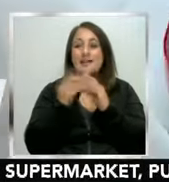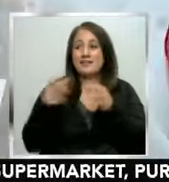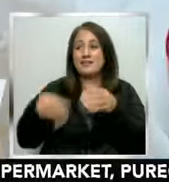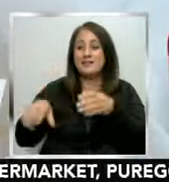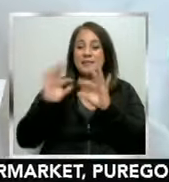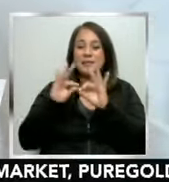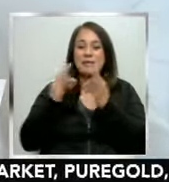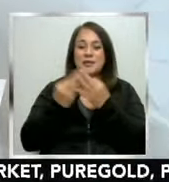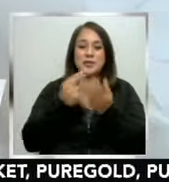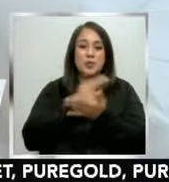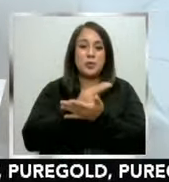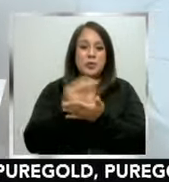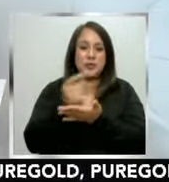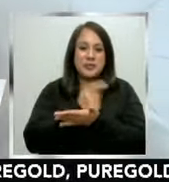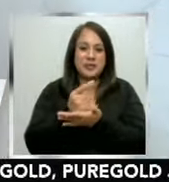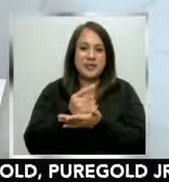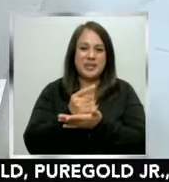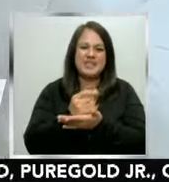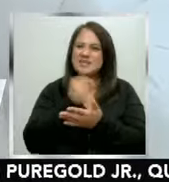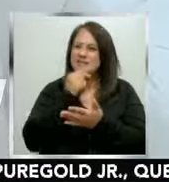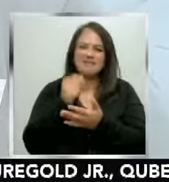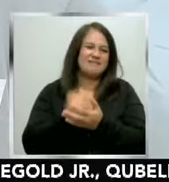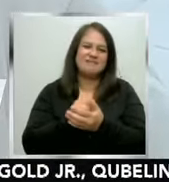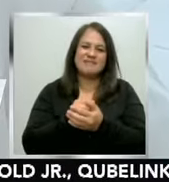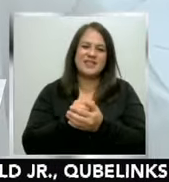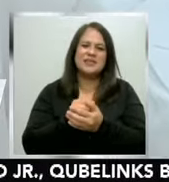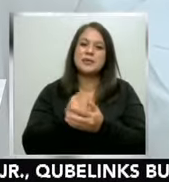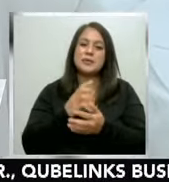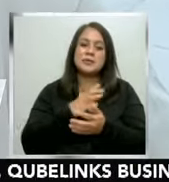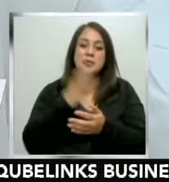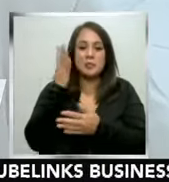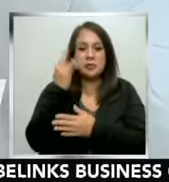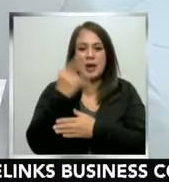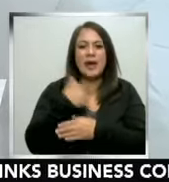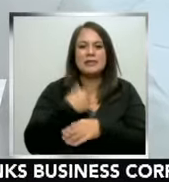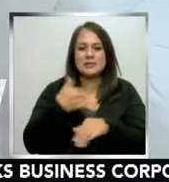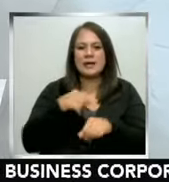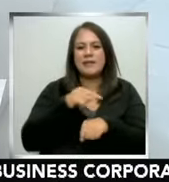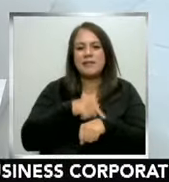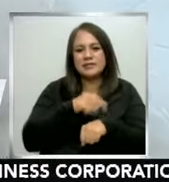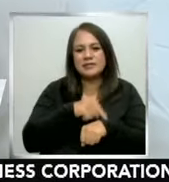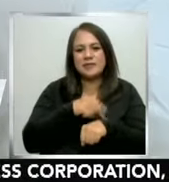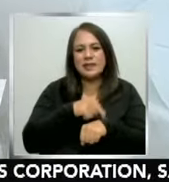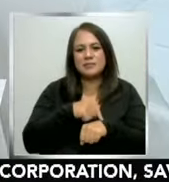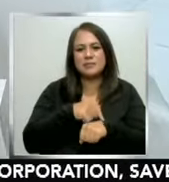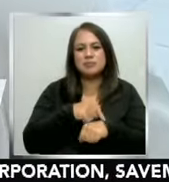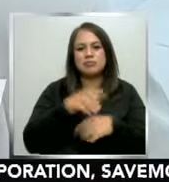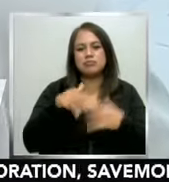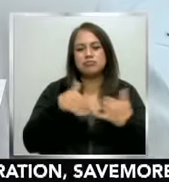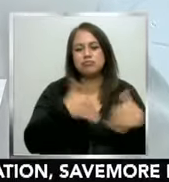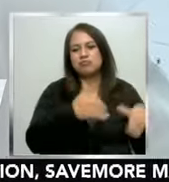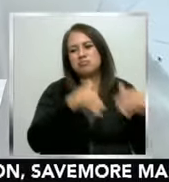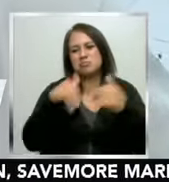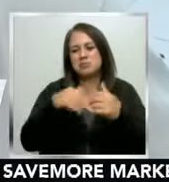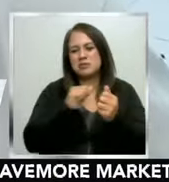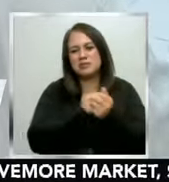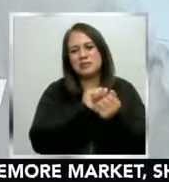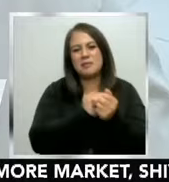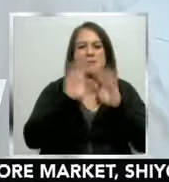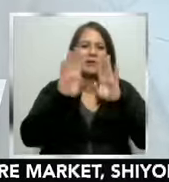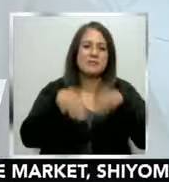Week. Hindi po kami sumabay. Okay, kasi may panahon po kami para makipaglaro talaga sa isa't isa, lalo sa mga bata. So,